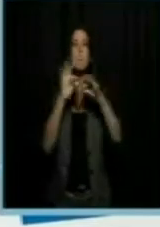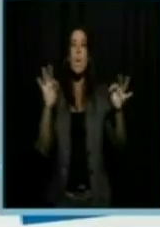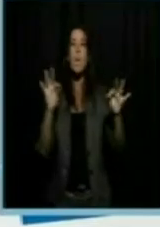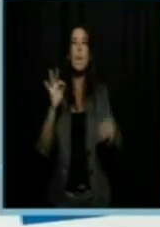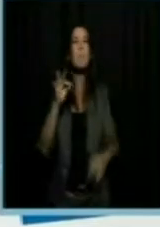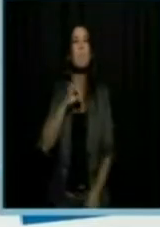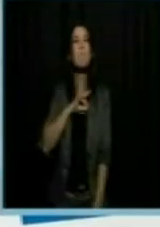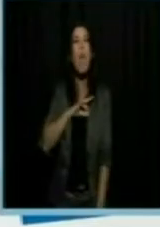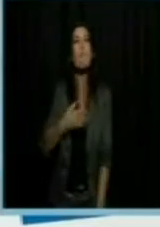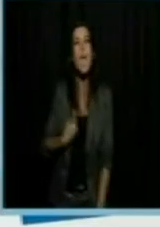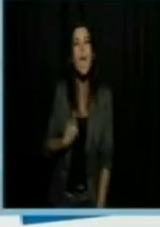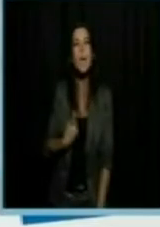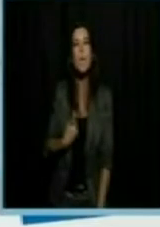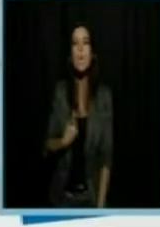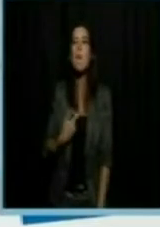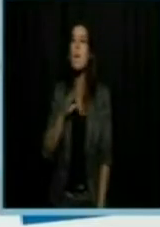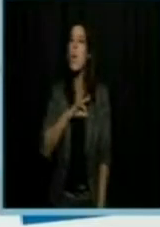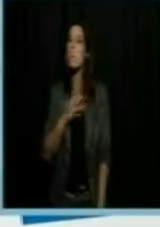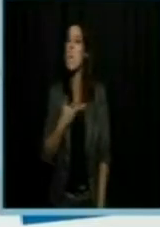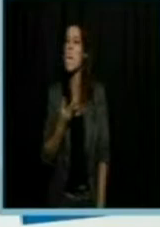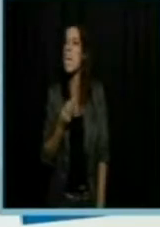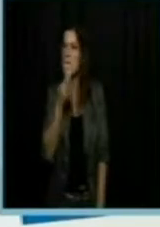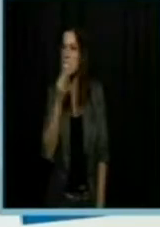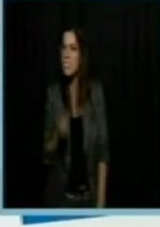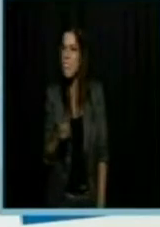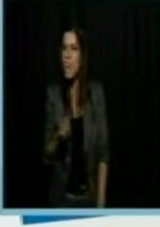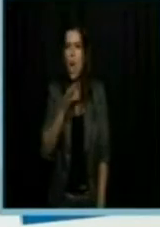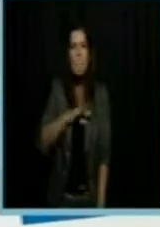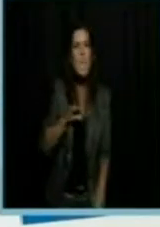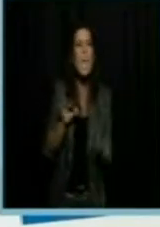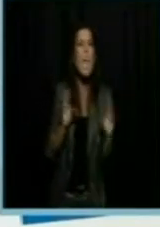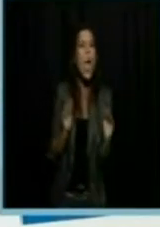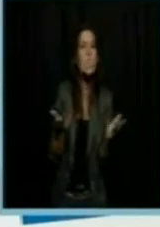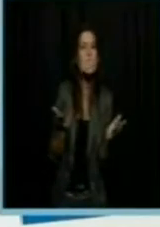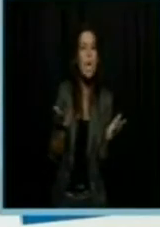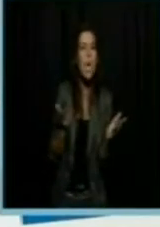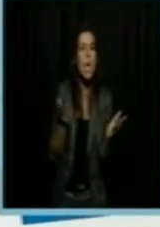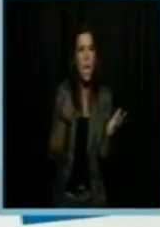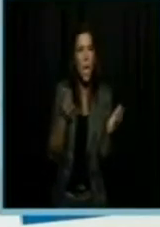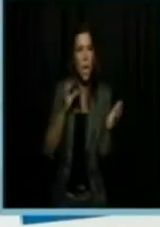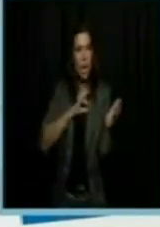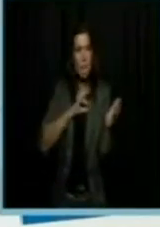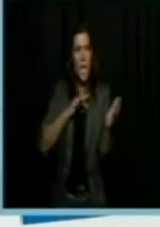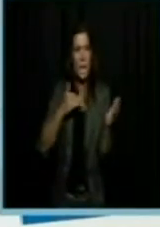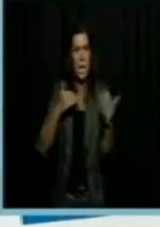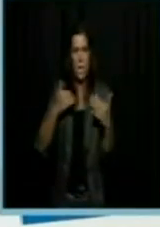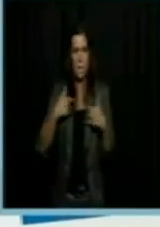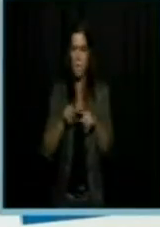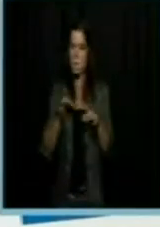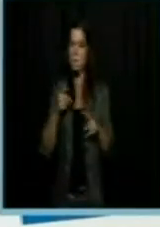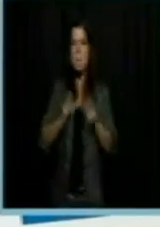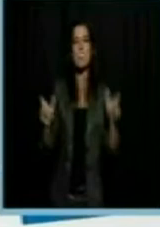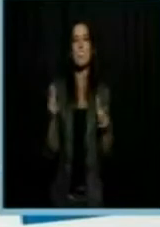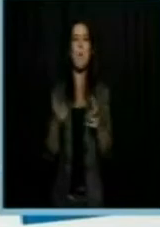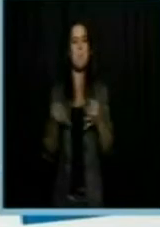cosa? Mi conviene stare dalla mia parte, dalla parte di Riccardo, dalla parte della gente per bene, dalla parte